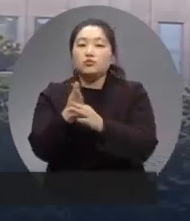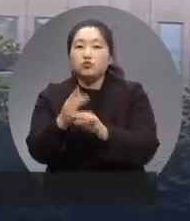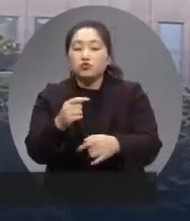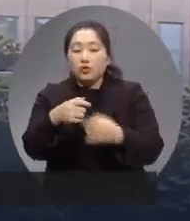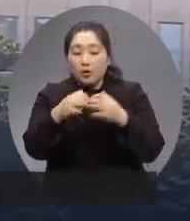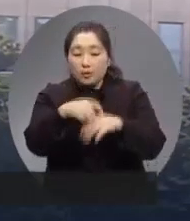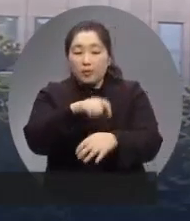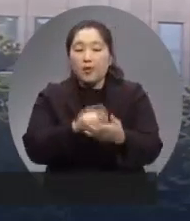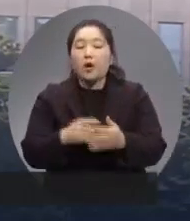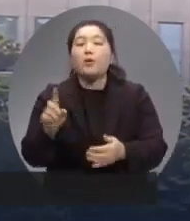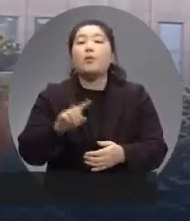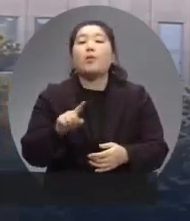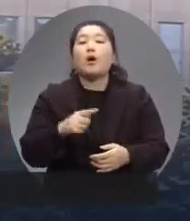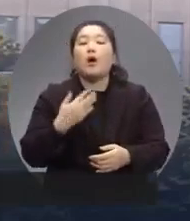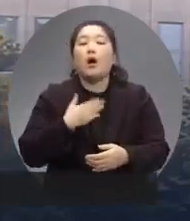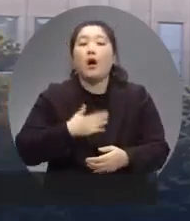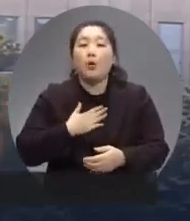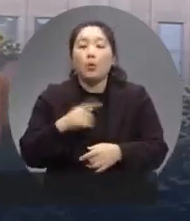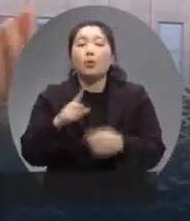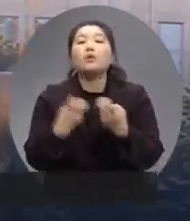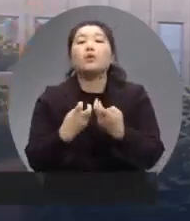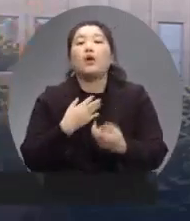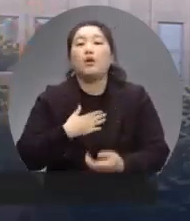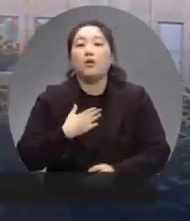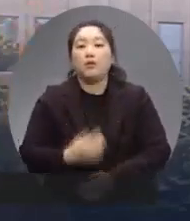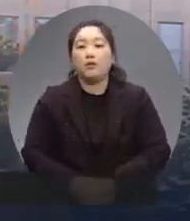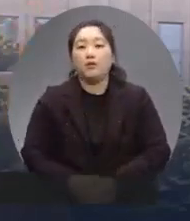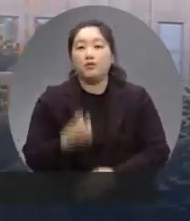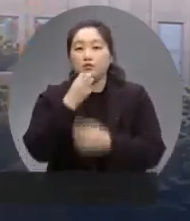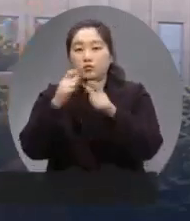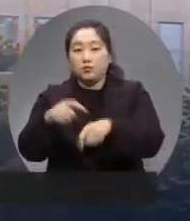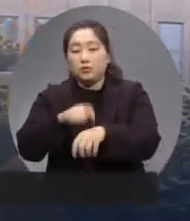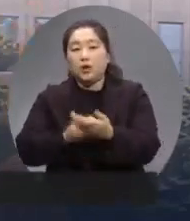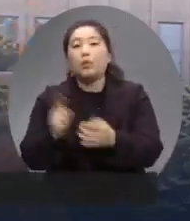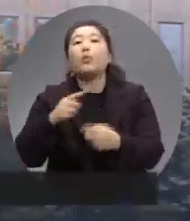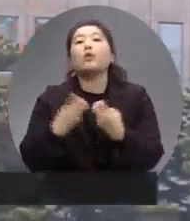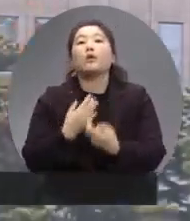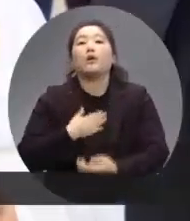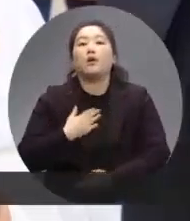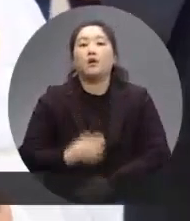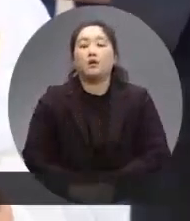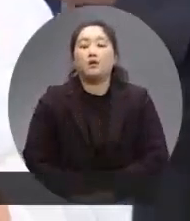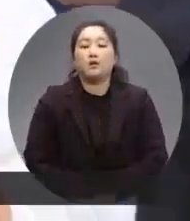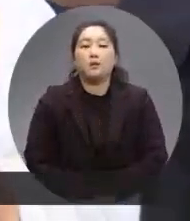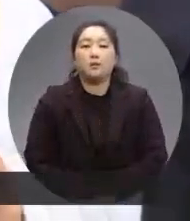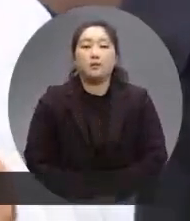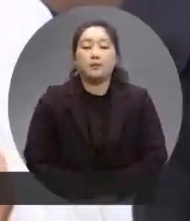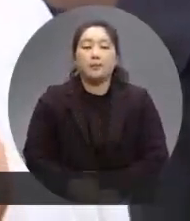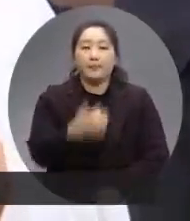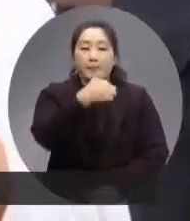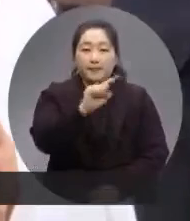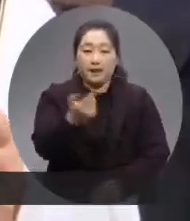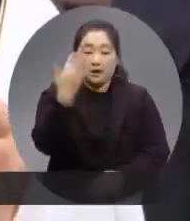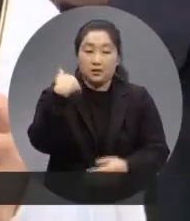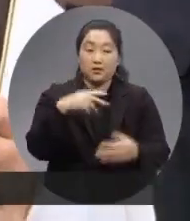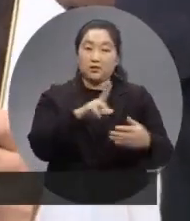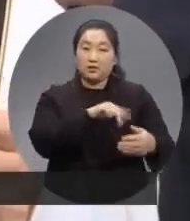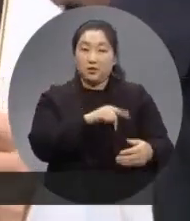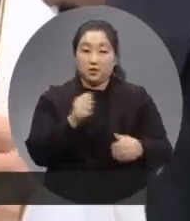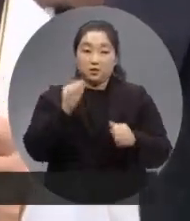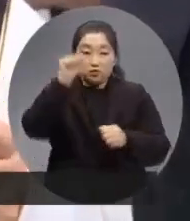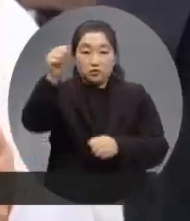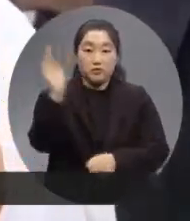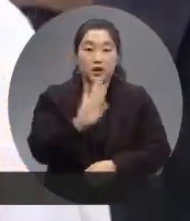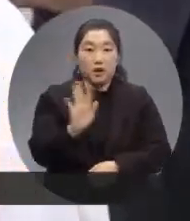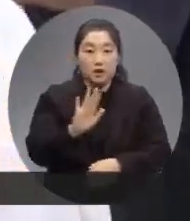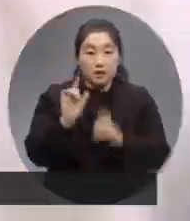어떻게 이 중원의 민심을 알고 수도권 민심을 알겠습니까? 나경원 전 의원의 불출마